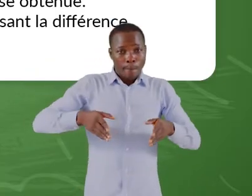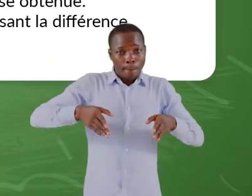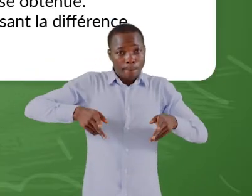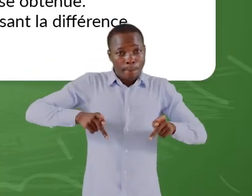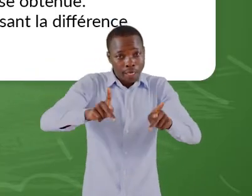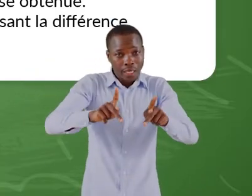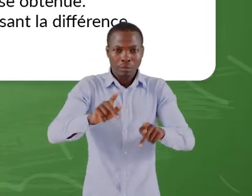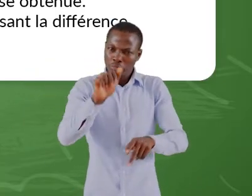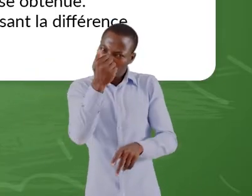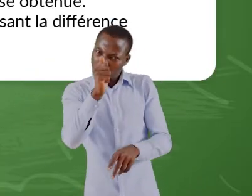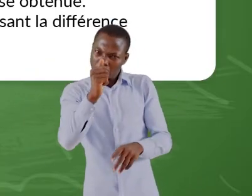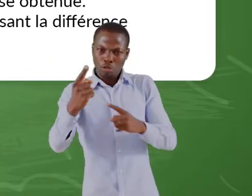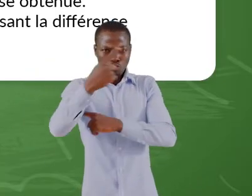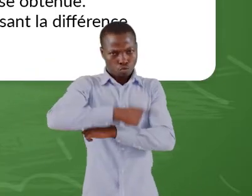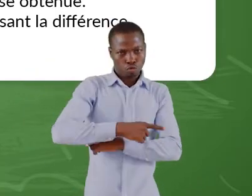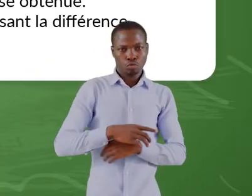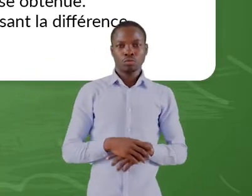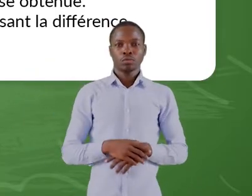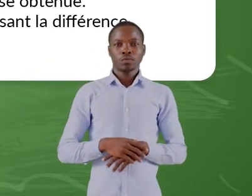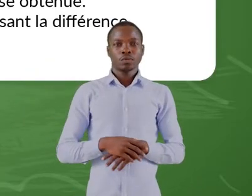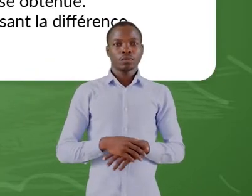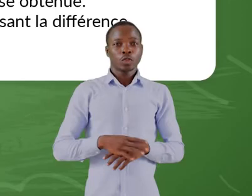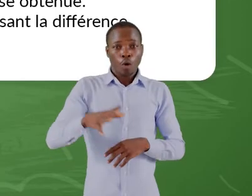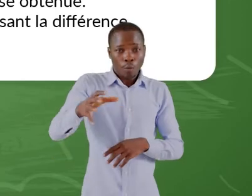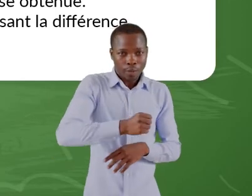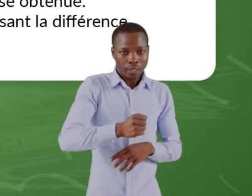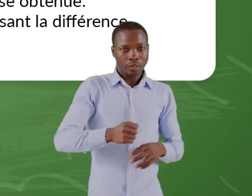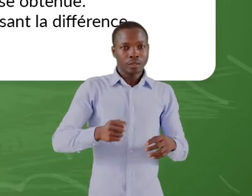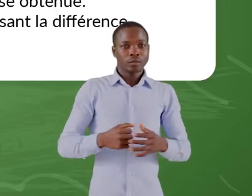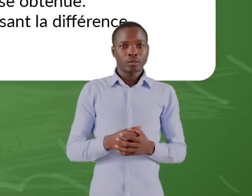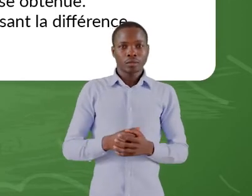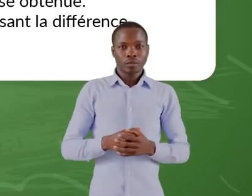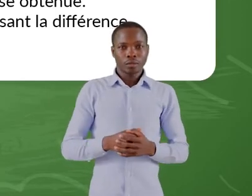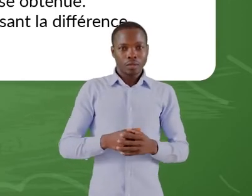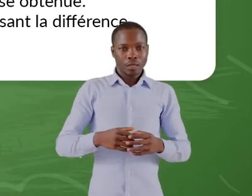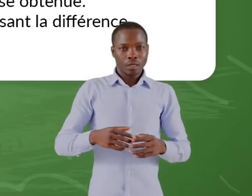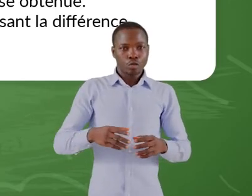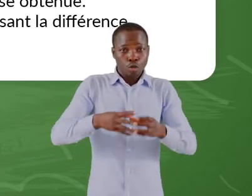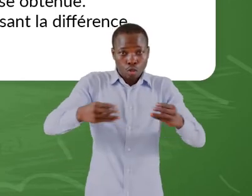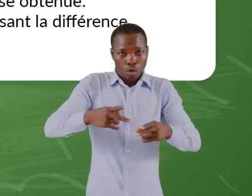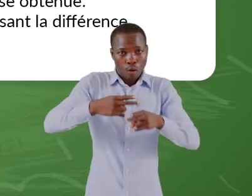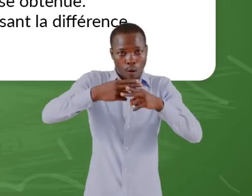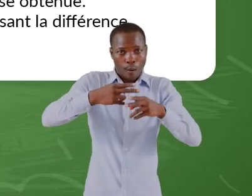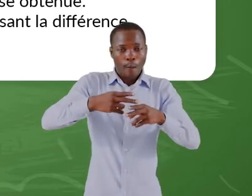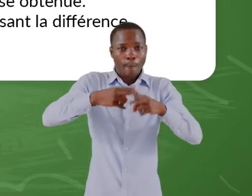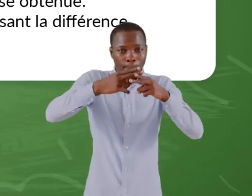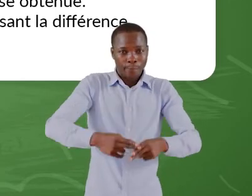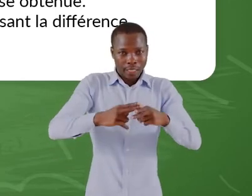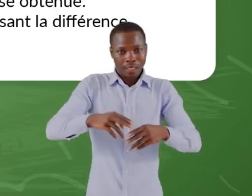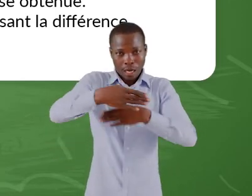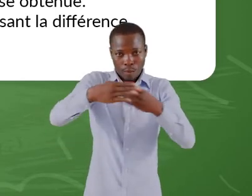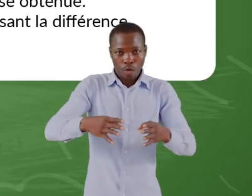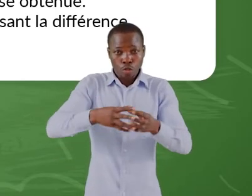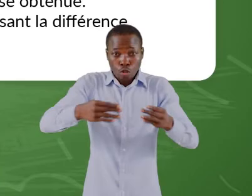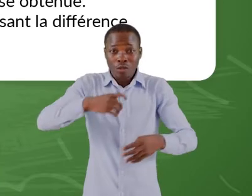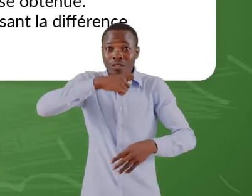au moins 10 jours. On prélève la boîte de sol. On pèse la boîte de sol sec, ce